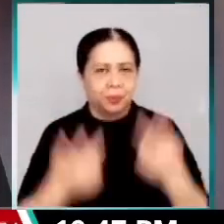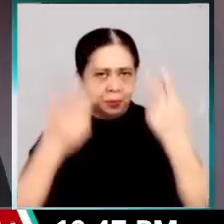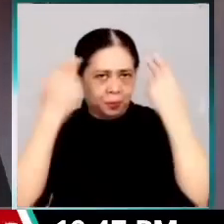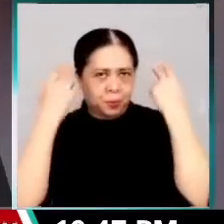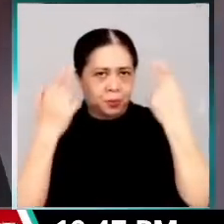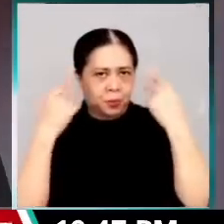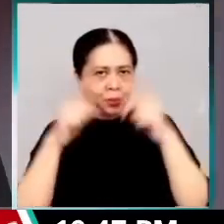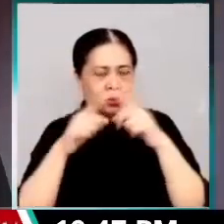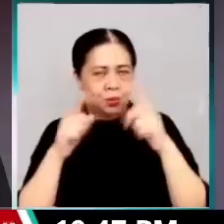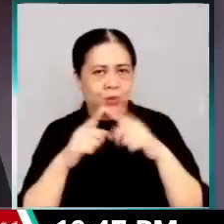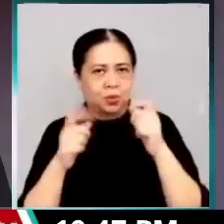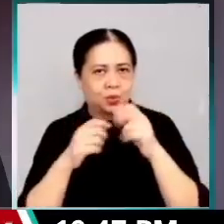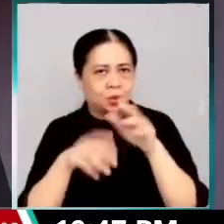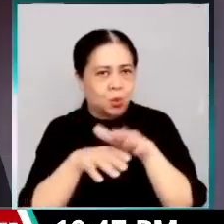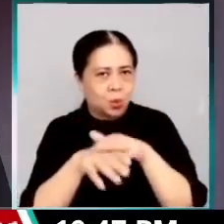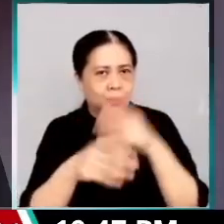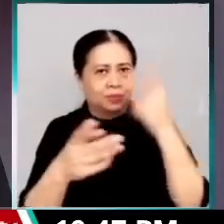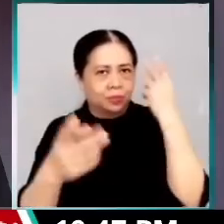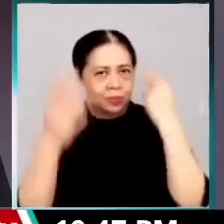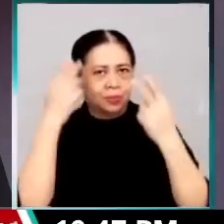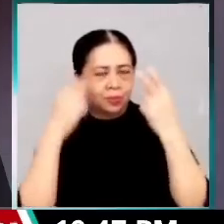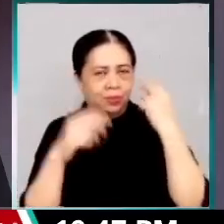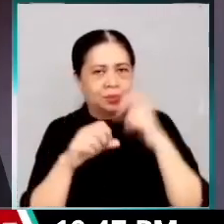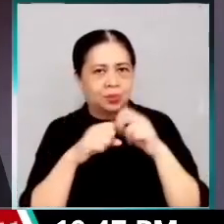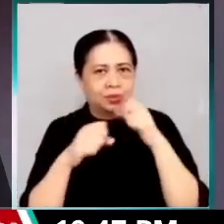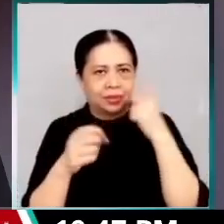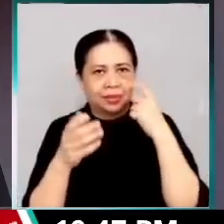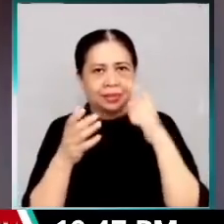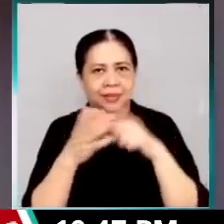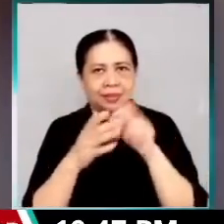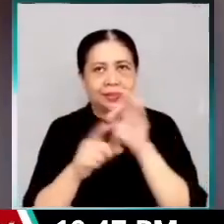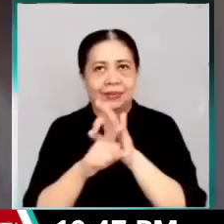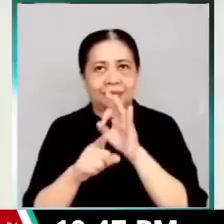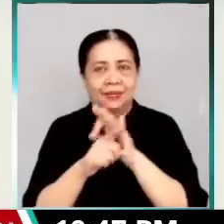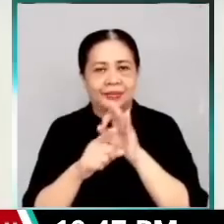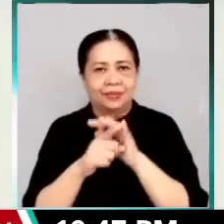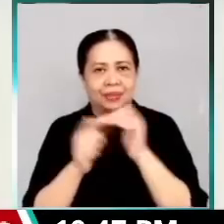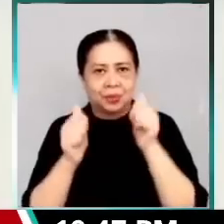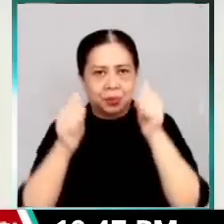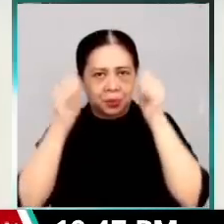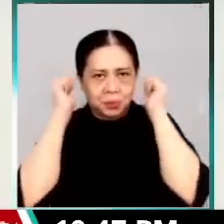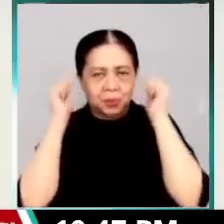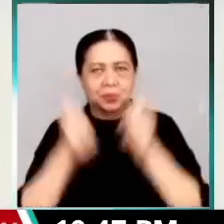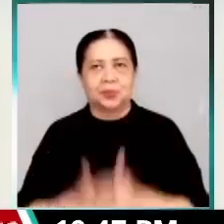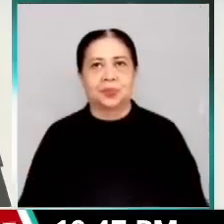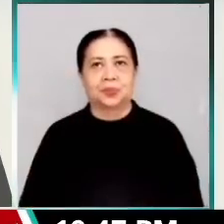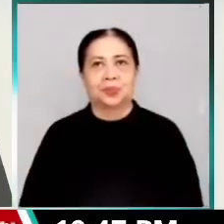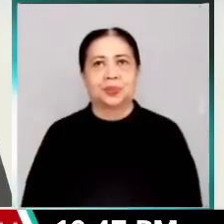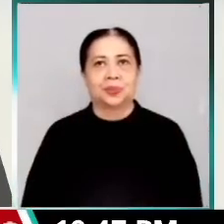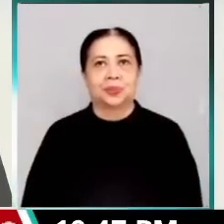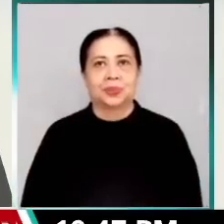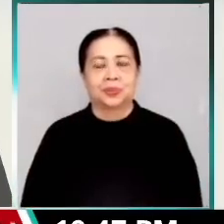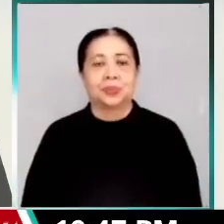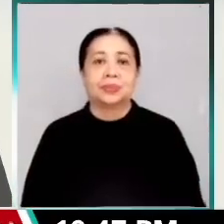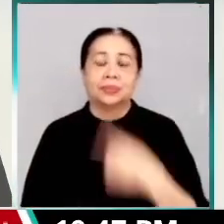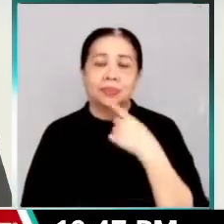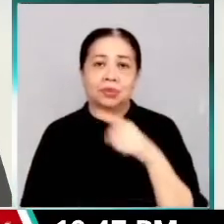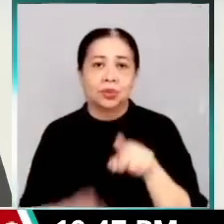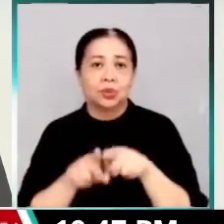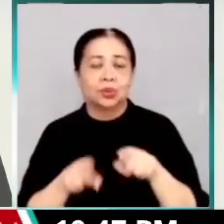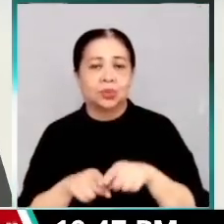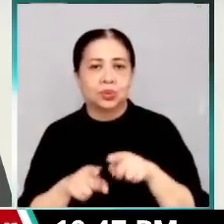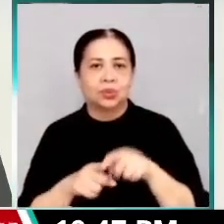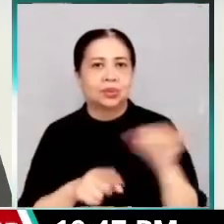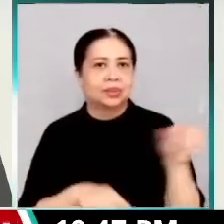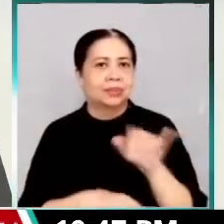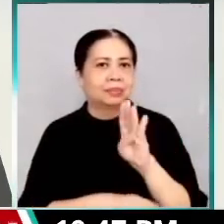ng paunti-unti para hindi mapansin ng fans ang pag-ikli nito. Nabanggit din ito ang fellow BTS member niyang